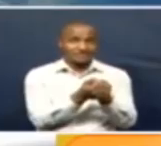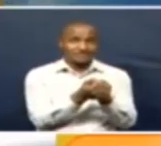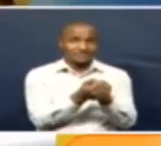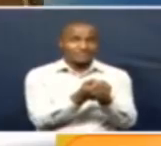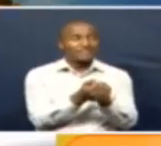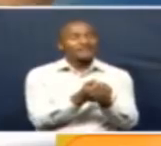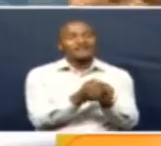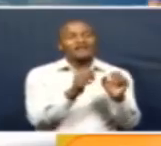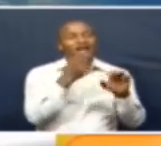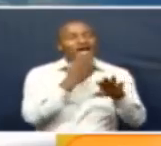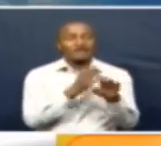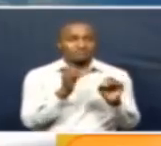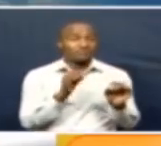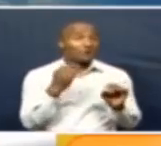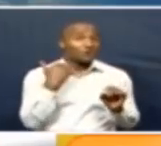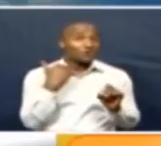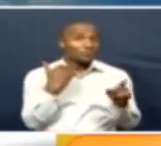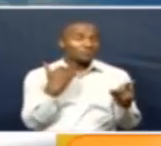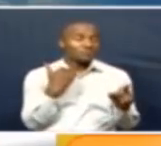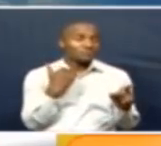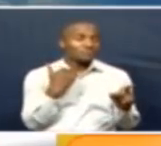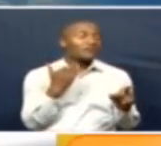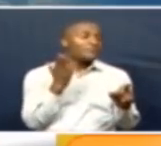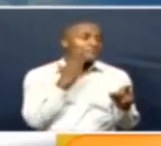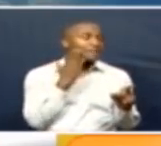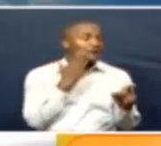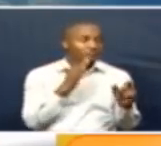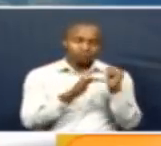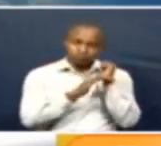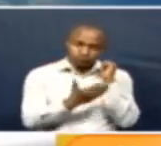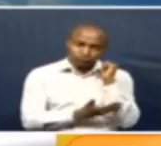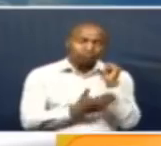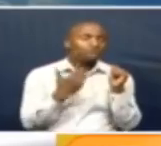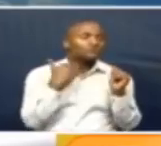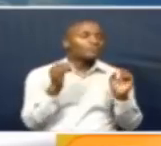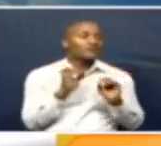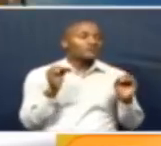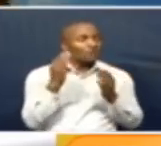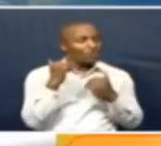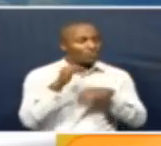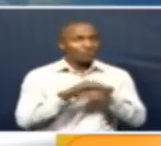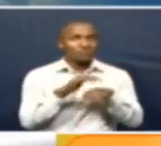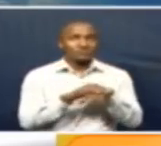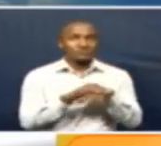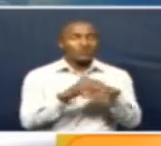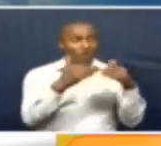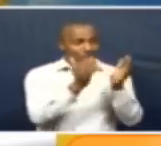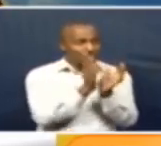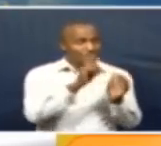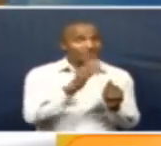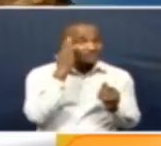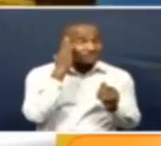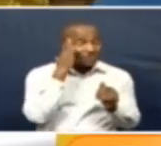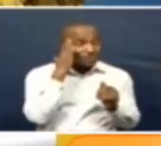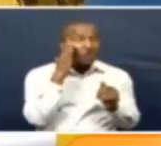kitu ngumu. Hata huyo mwizi, mama hakubeba mwizi, alibeba mtoto alipenda na alitarajia mtoto mzuri. So community injue ya kwamba